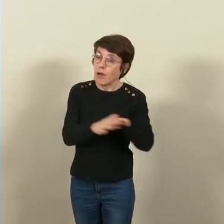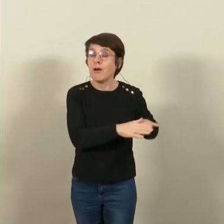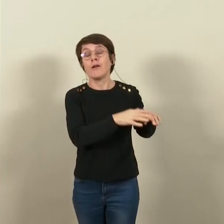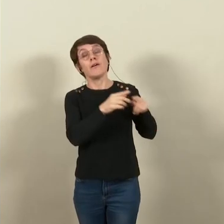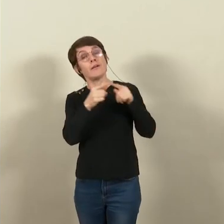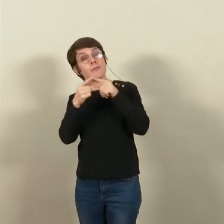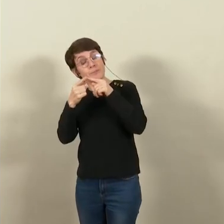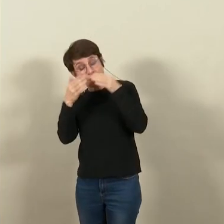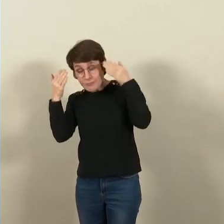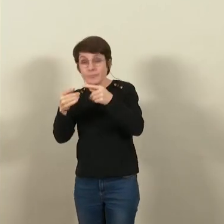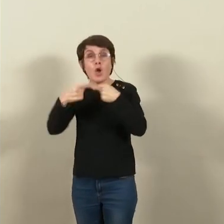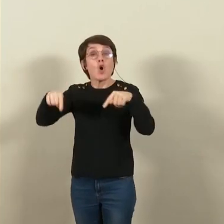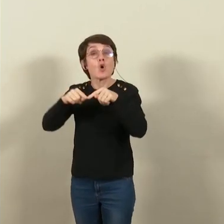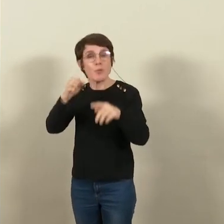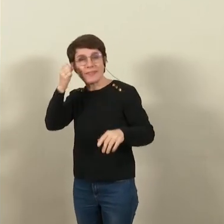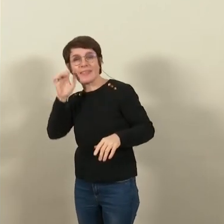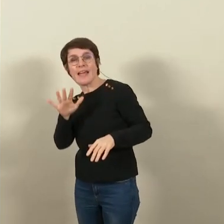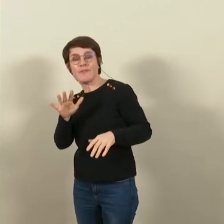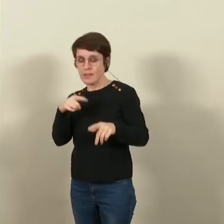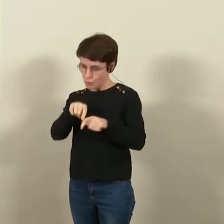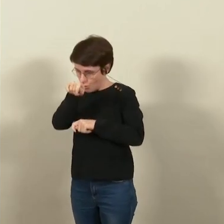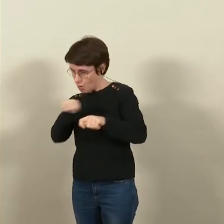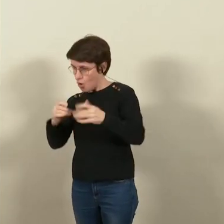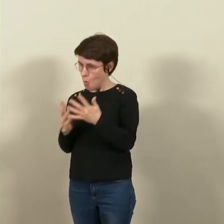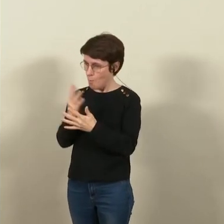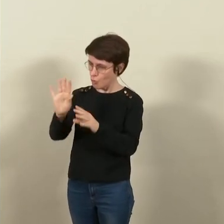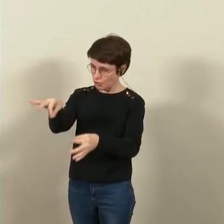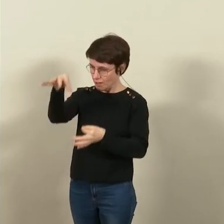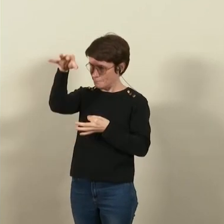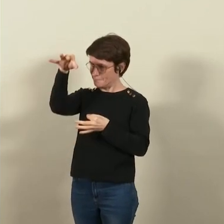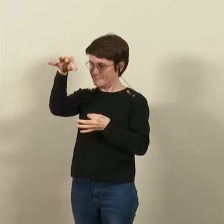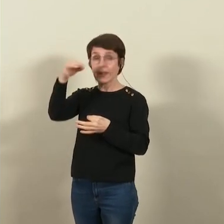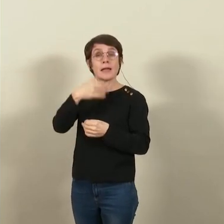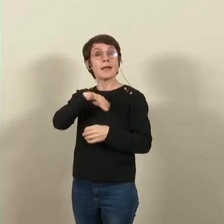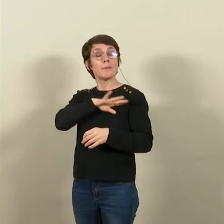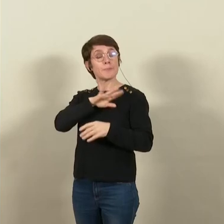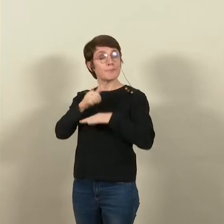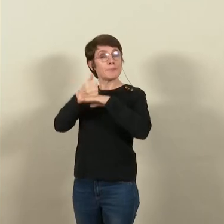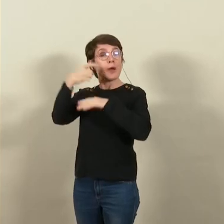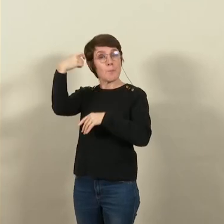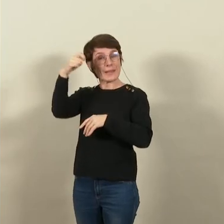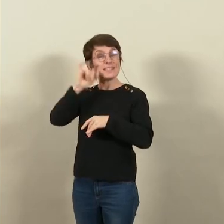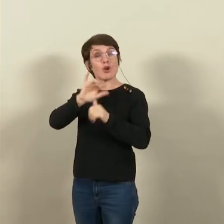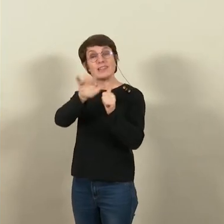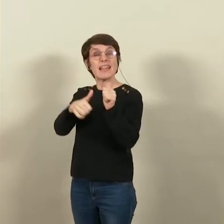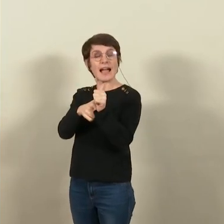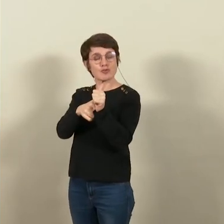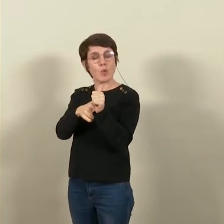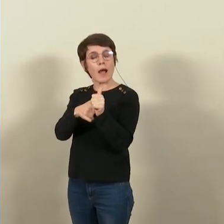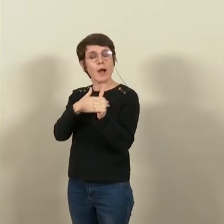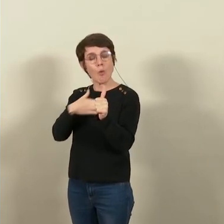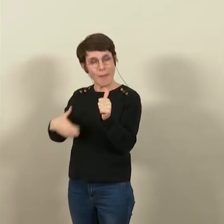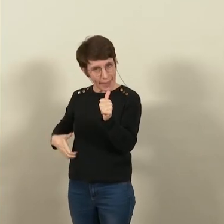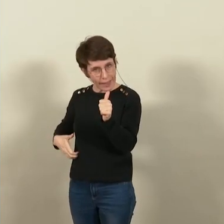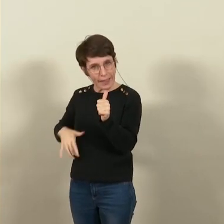d'avis chargé d'évaluer les projets sous la présidence de l'adjoint au sport de l'adjoint au maire